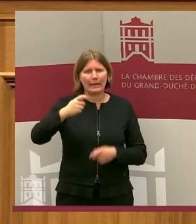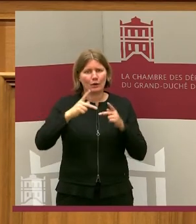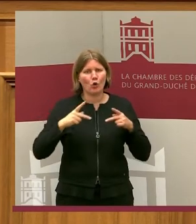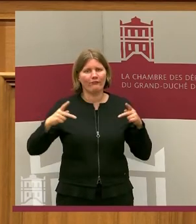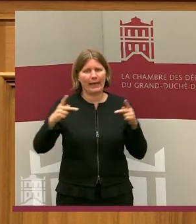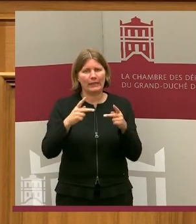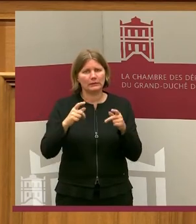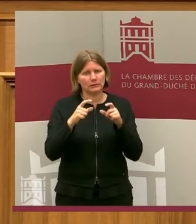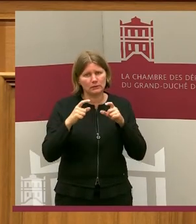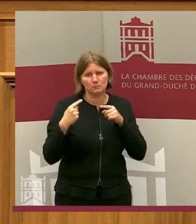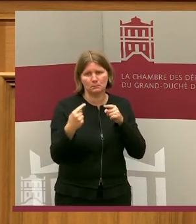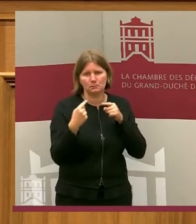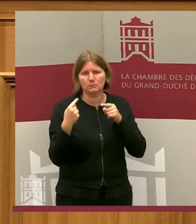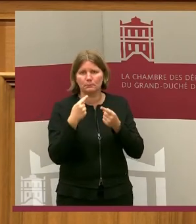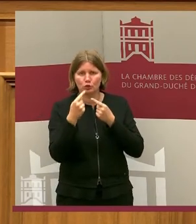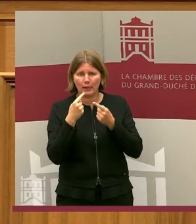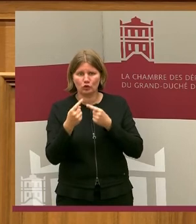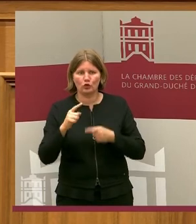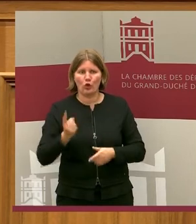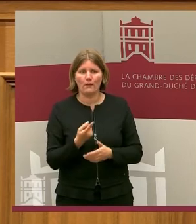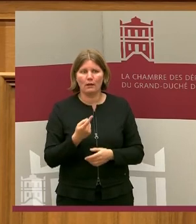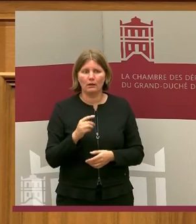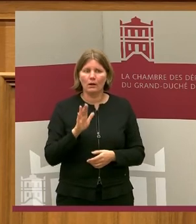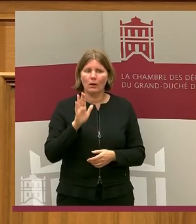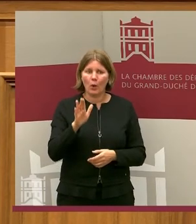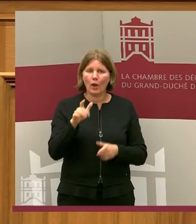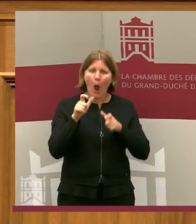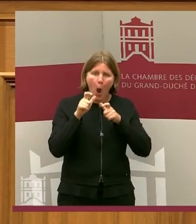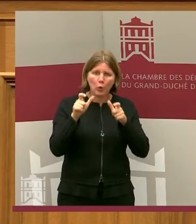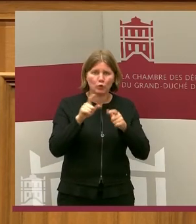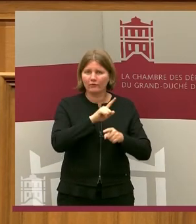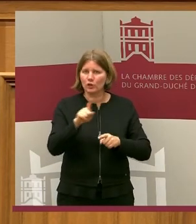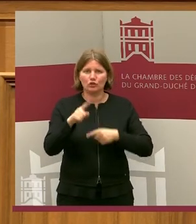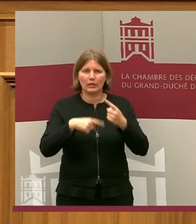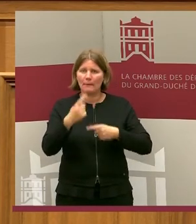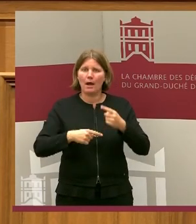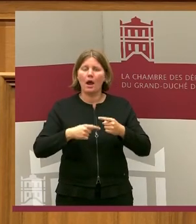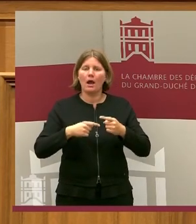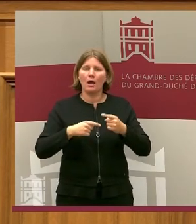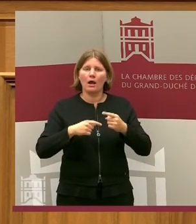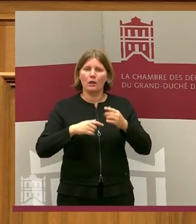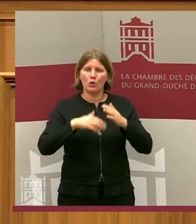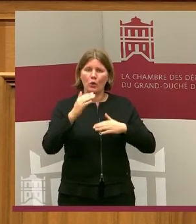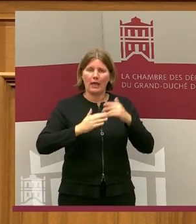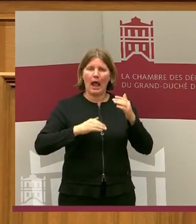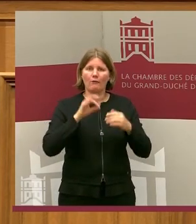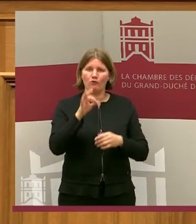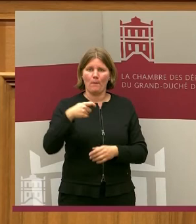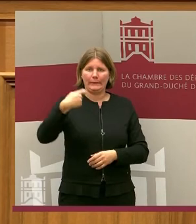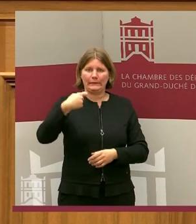Präsident. Weil Ihren Ausruf als auch nicht unbedingt der Neutralität vom Präsidenten wird gewirrt.